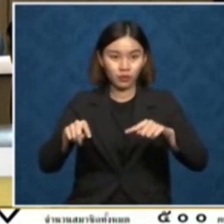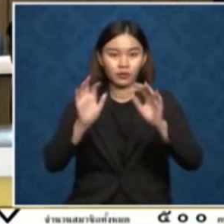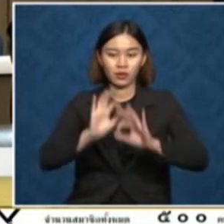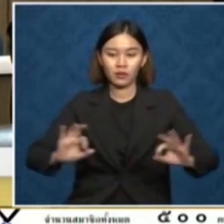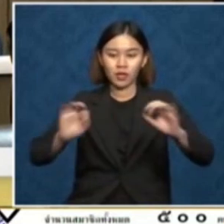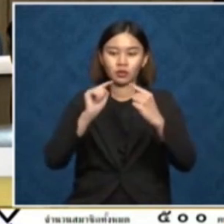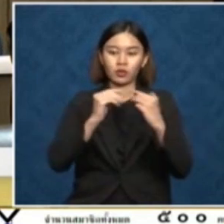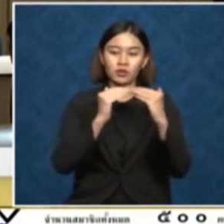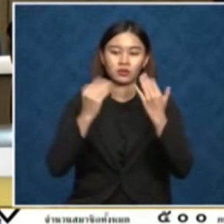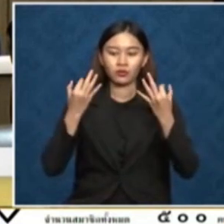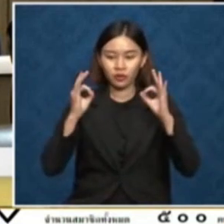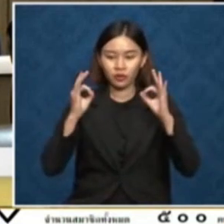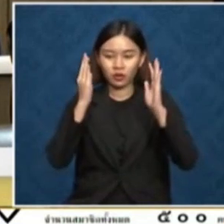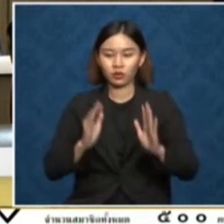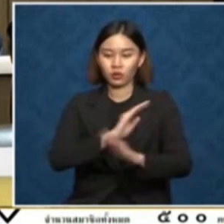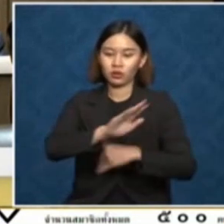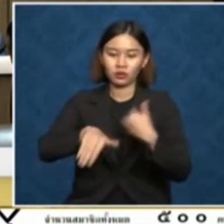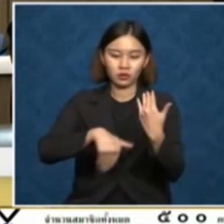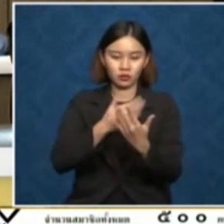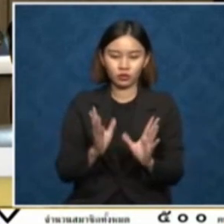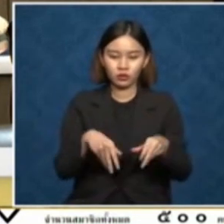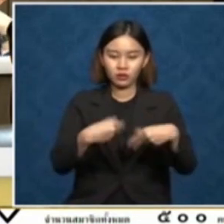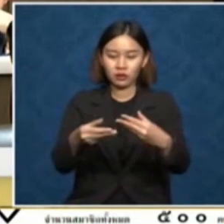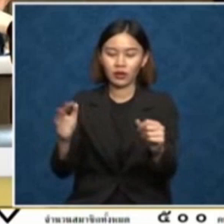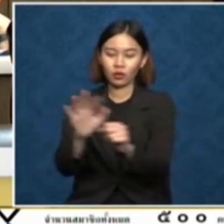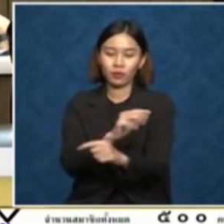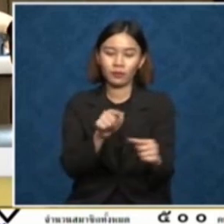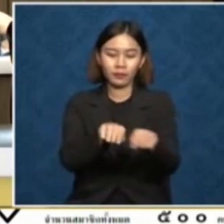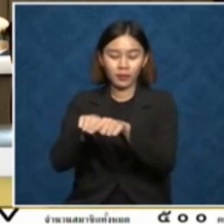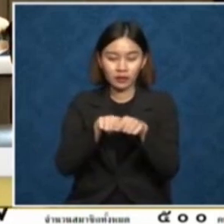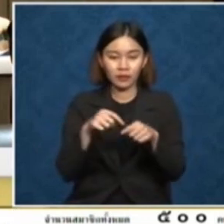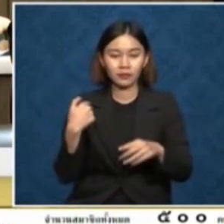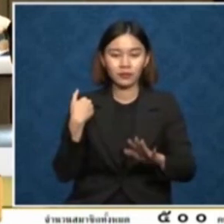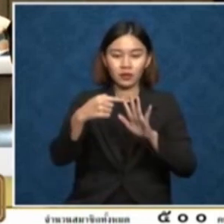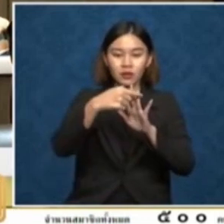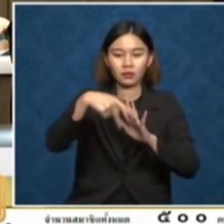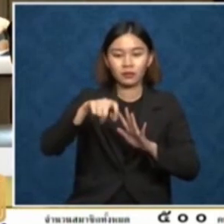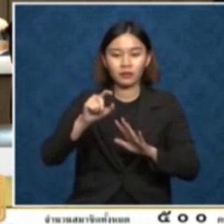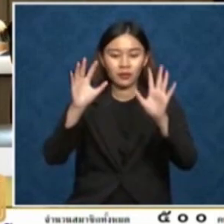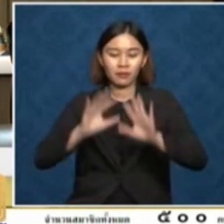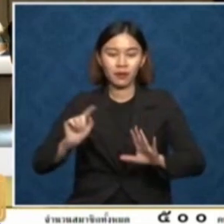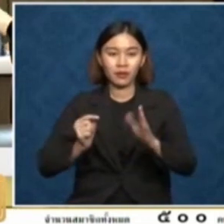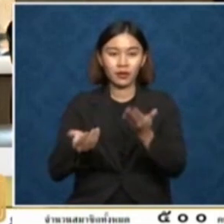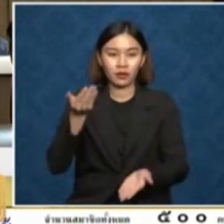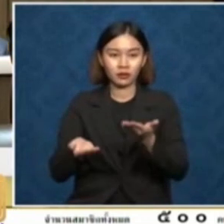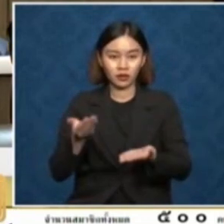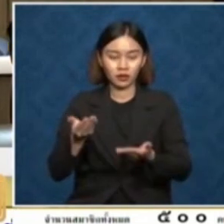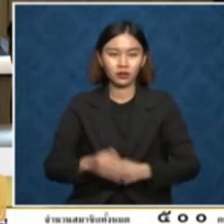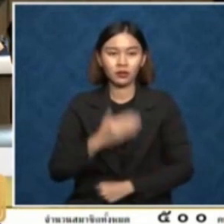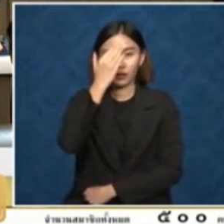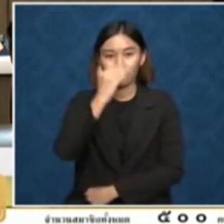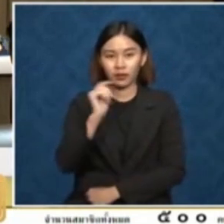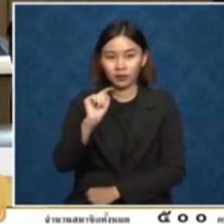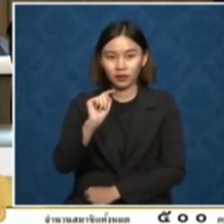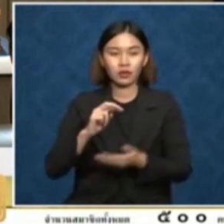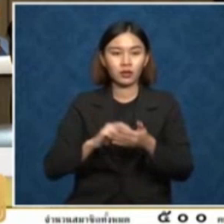พศนั้นผมเห็นด้วยเป็นอย่างยิ่งครับว่าเราควรให้ความสำคัญและเคารพถึงความเป็นปัจเจกบุคคลรวมถึ